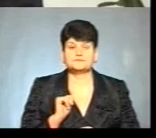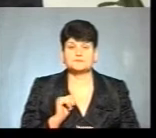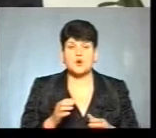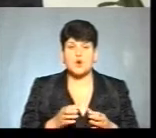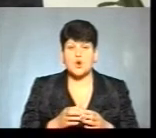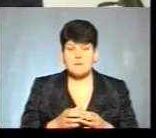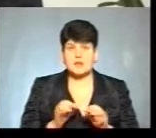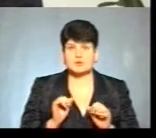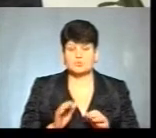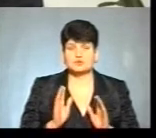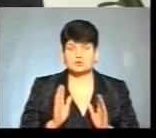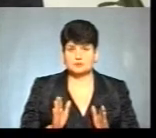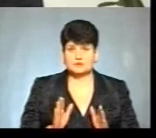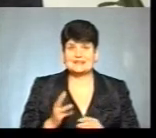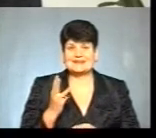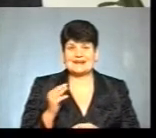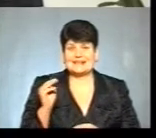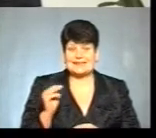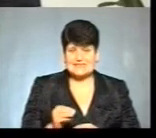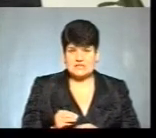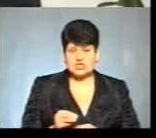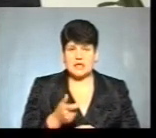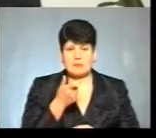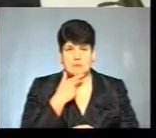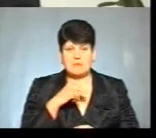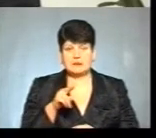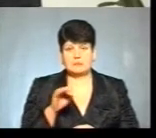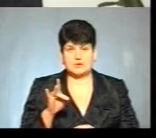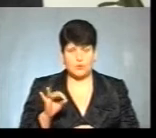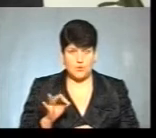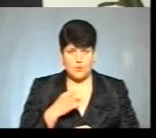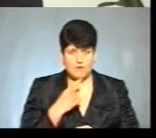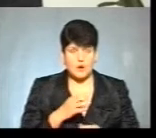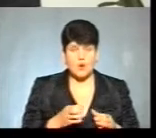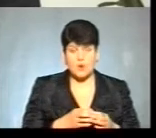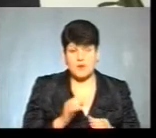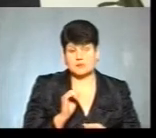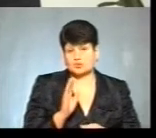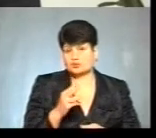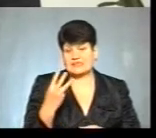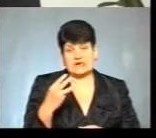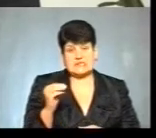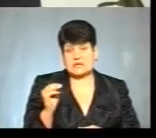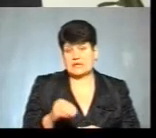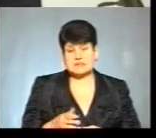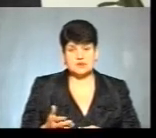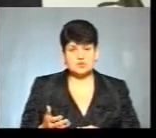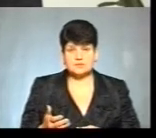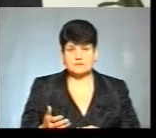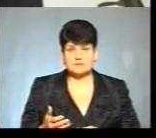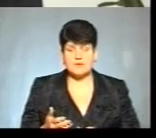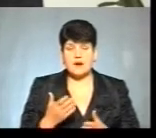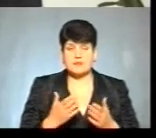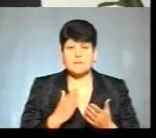громада може бути і 3 тисячі, як пан Петро каже, і громада може бути і 30 тисяч, розумієте? Але